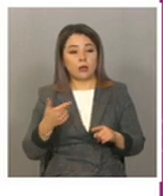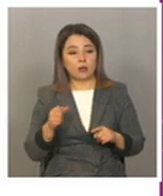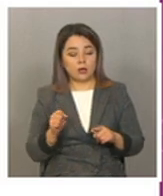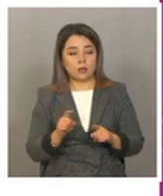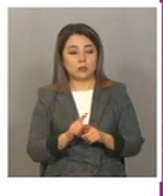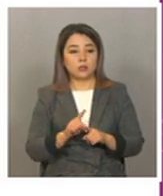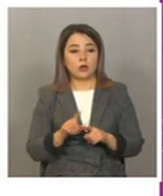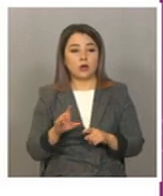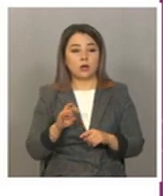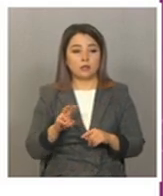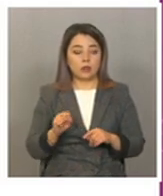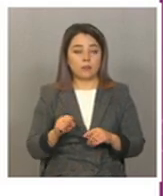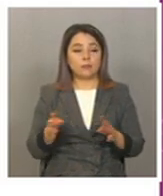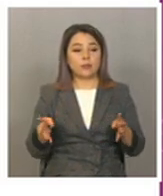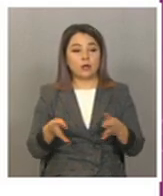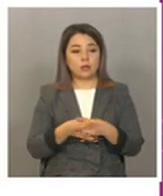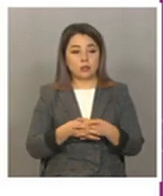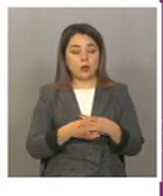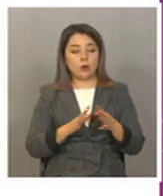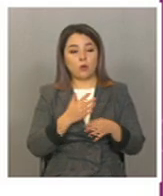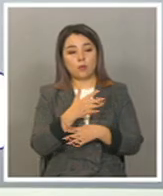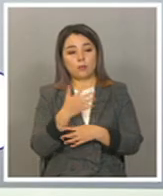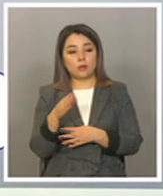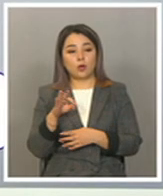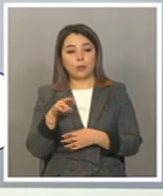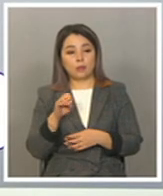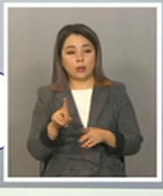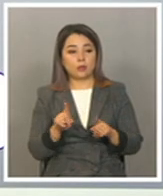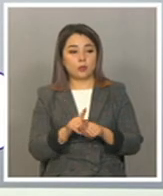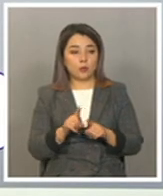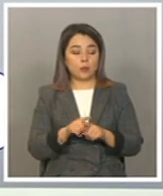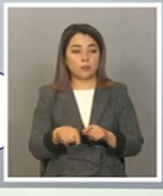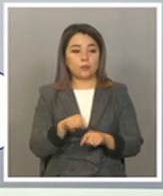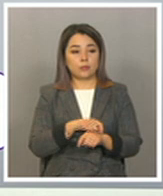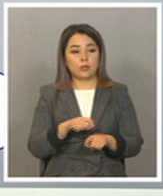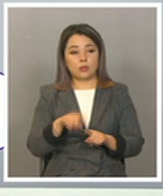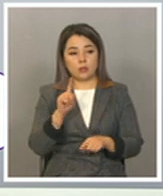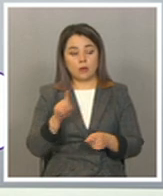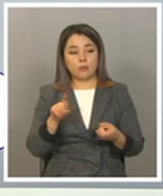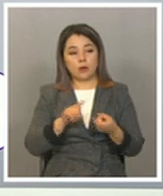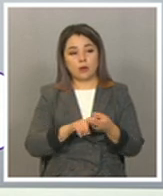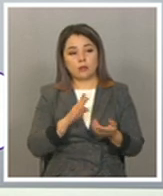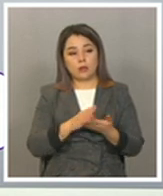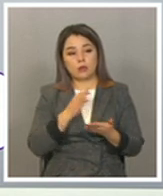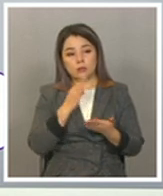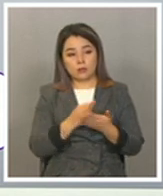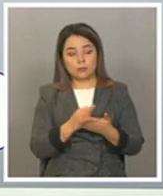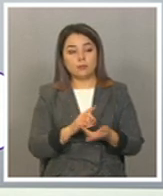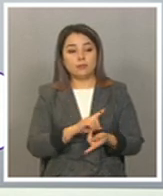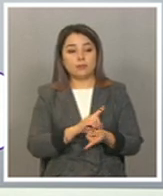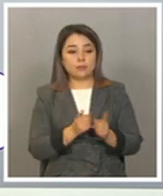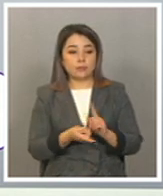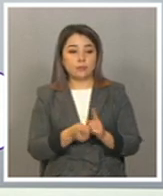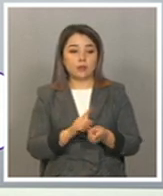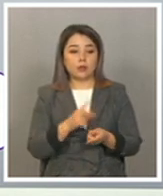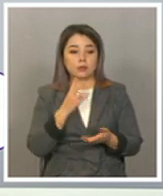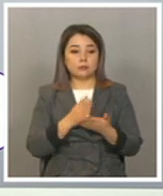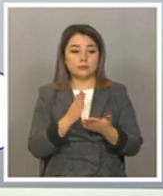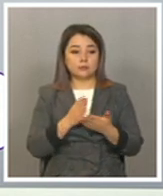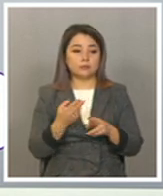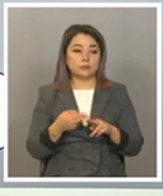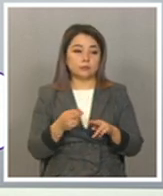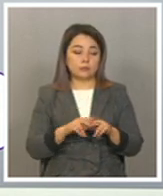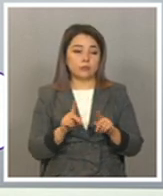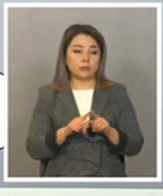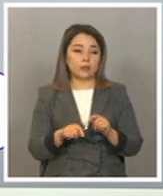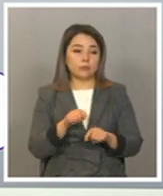аралас ормандар, тропиктік ормандар, яғни олардың биіктігі осыған байланысты өзгере береді. Яғни олардың